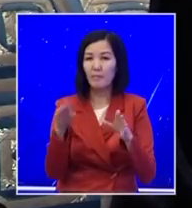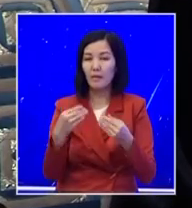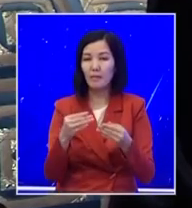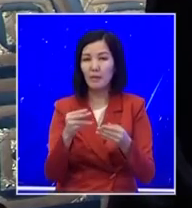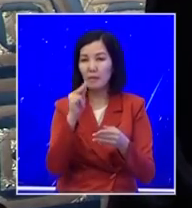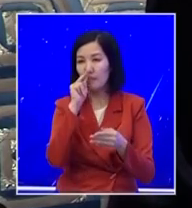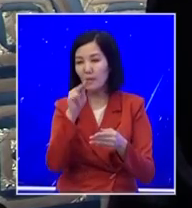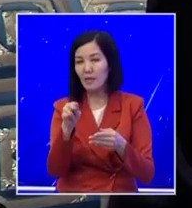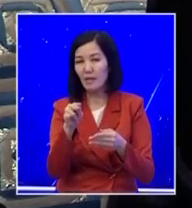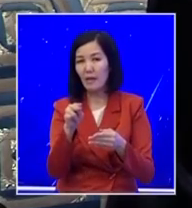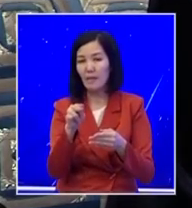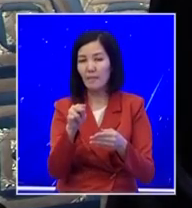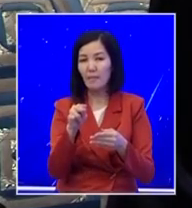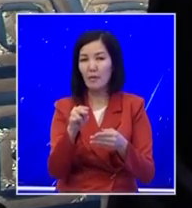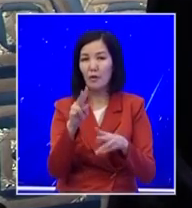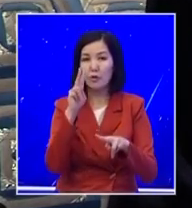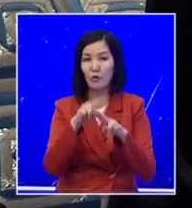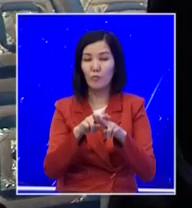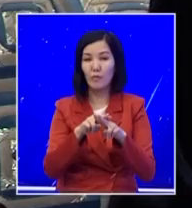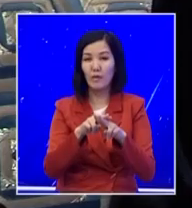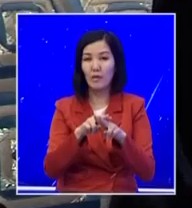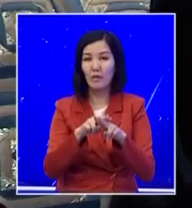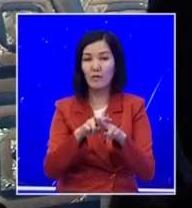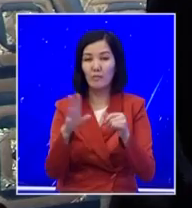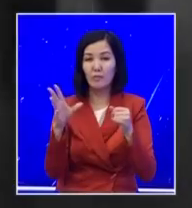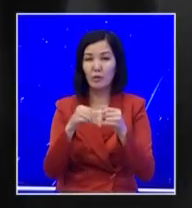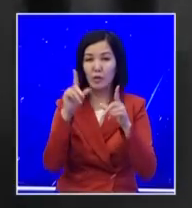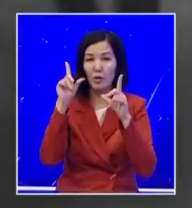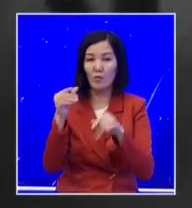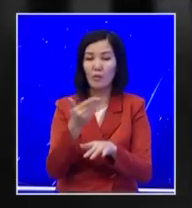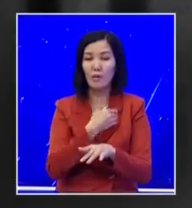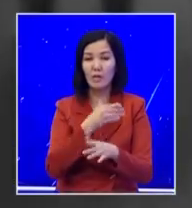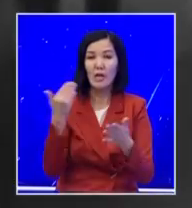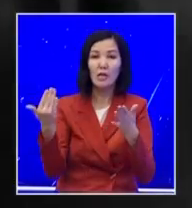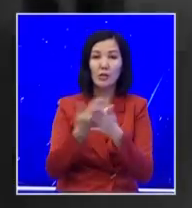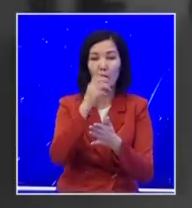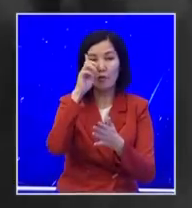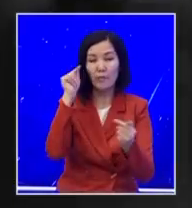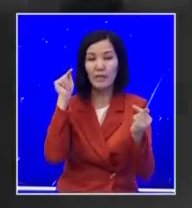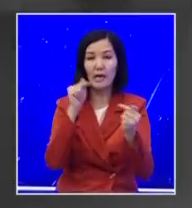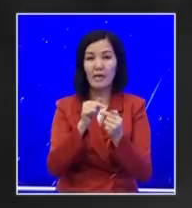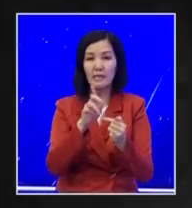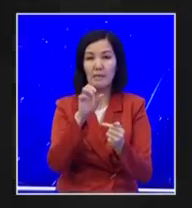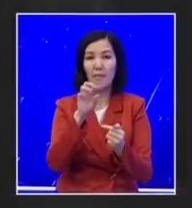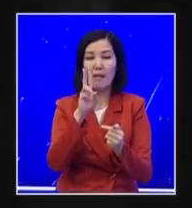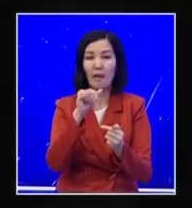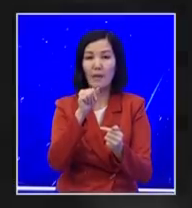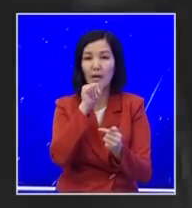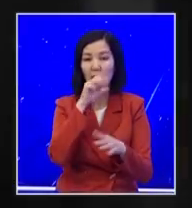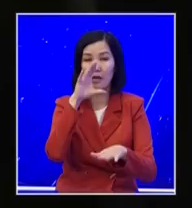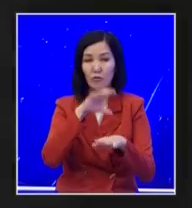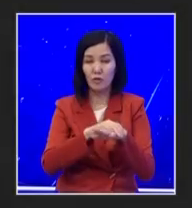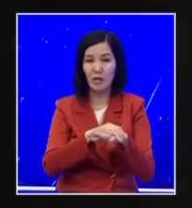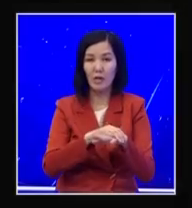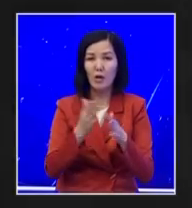деп жаңағы түрмеге қамап жер аудармақшы болады. Жаңа өкіметке қарсы деген желеумен Балабек қарияны ұстайды. Бұрын